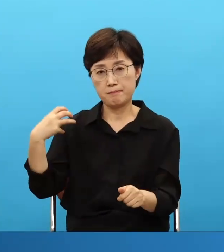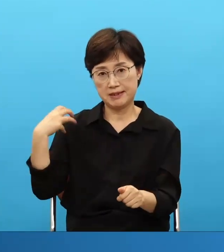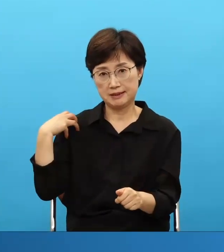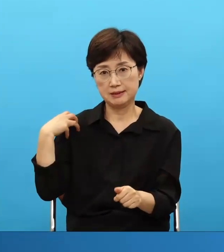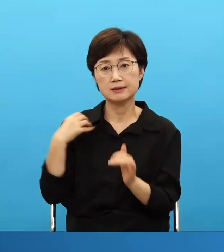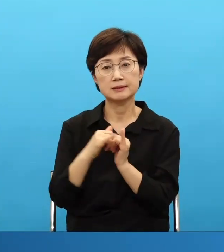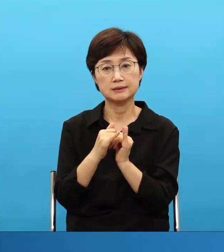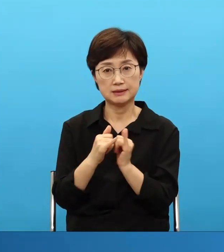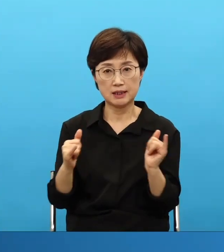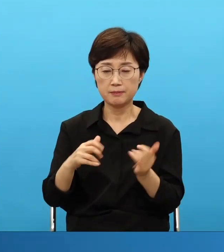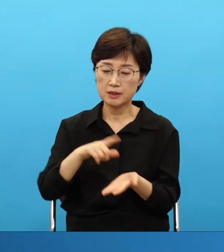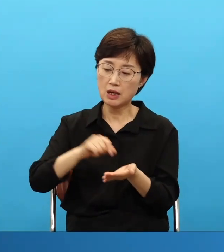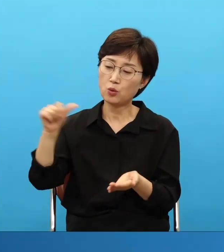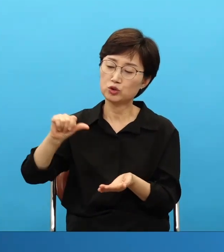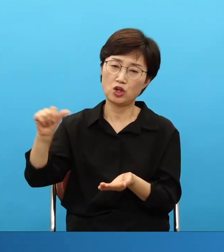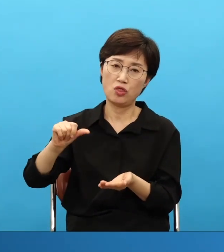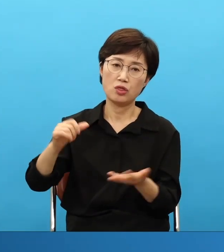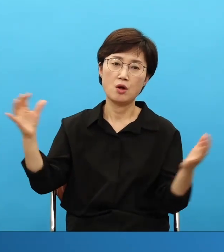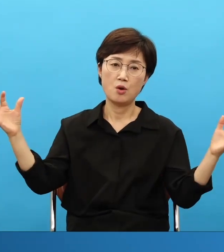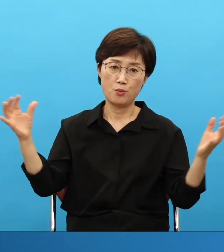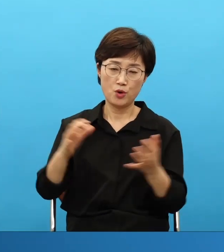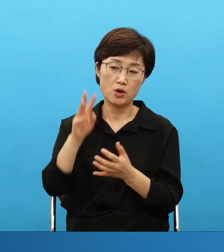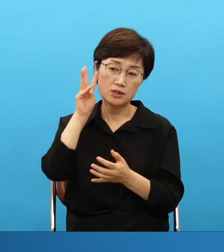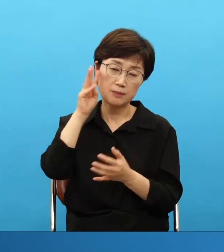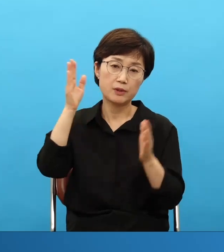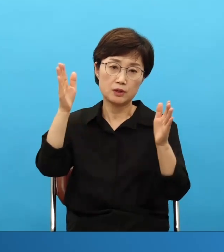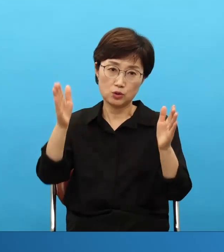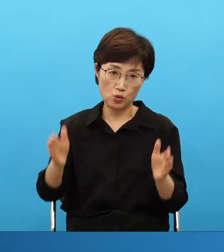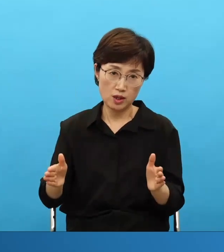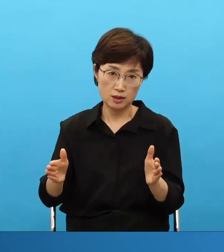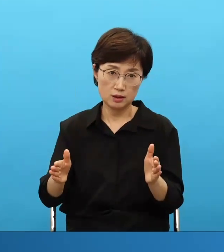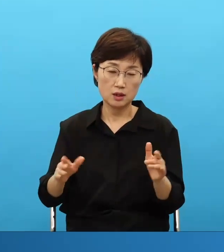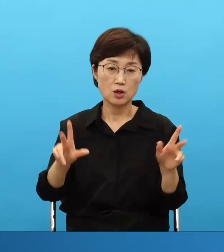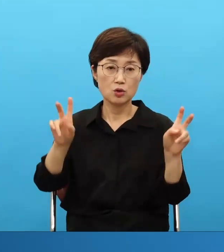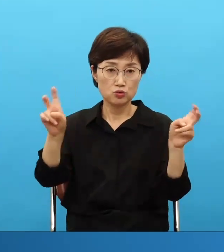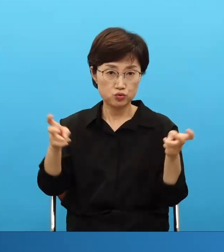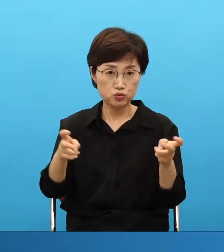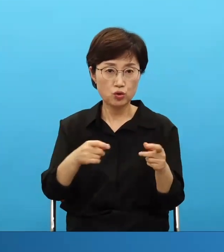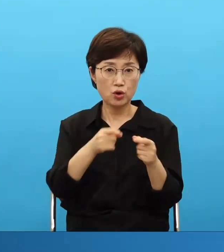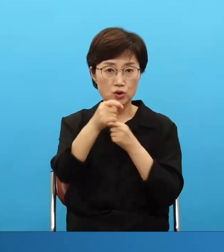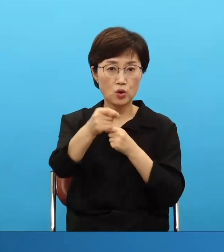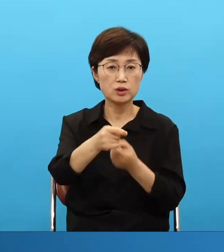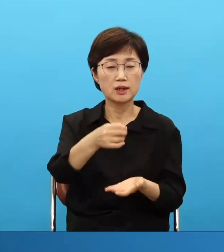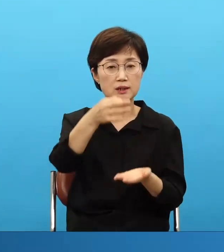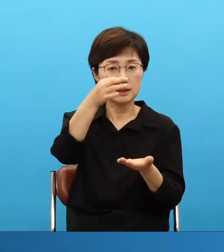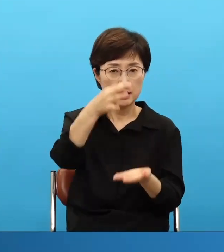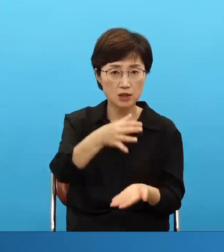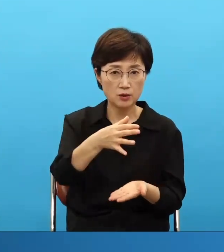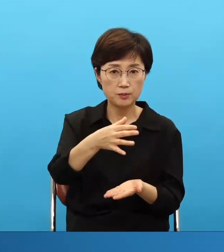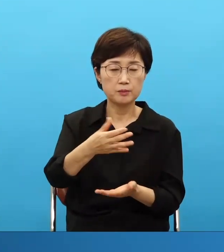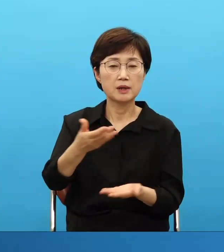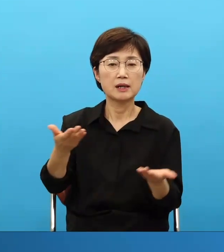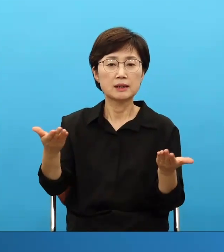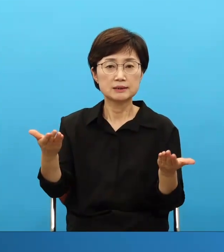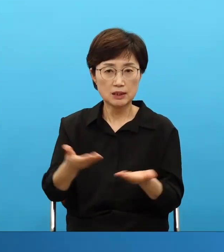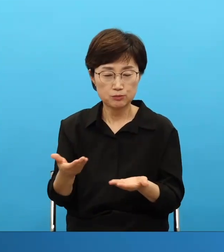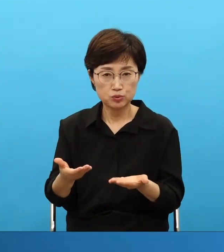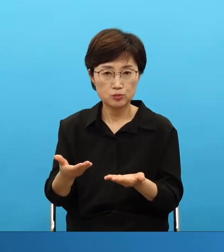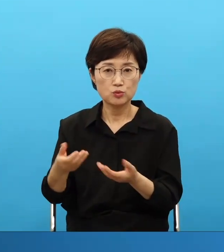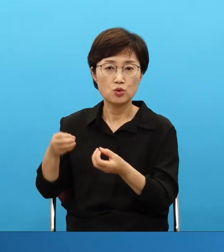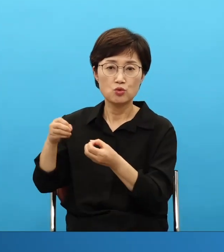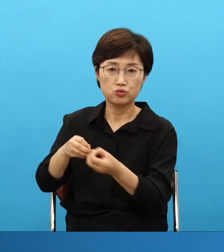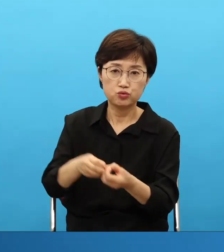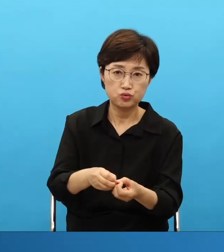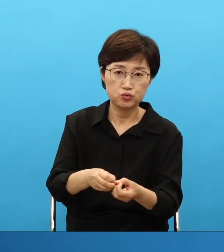부모들이 지난 3일간 덕평 아씨에 모여 영원한 기업 작품 유산 등 성취될 언약과 미션을 확인하는